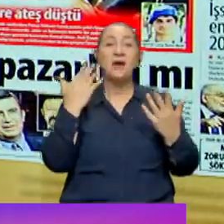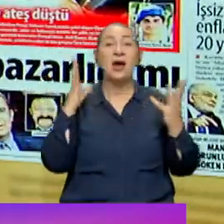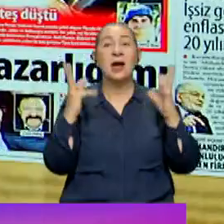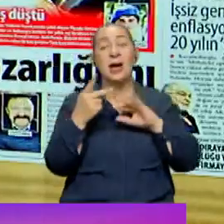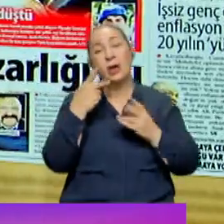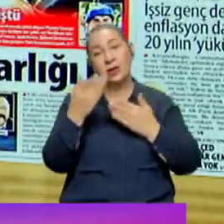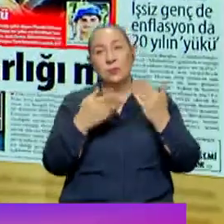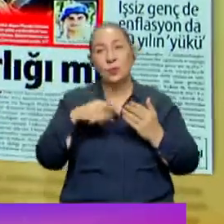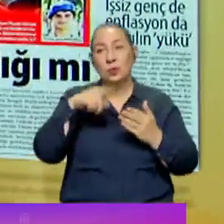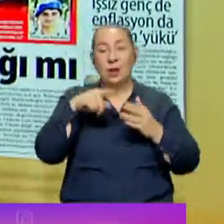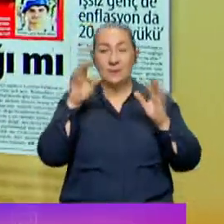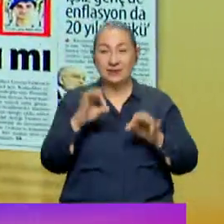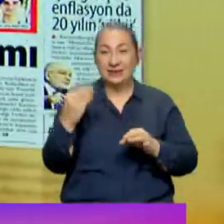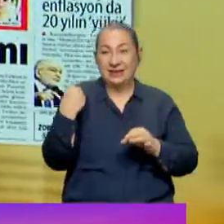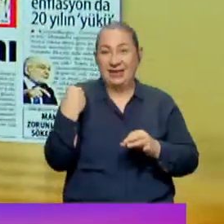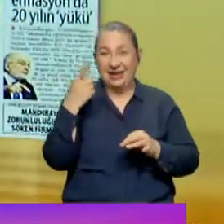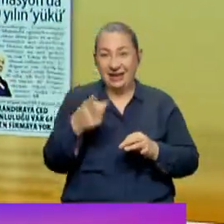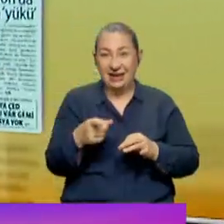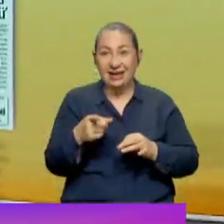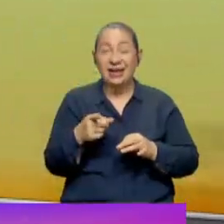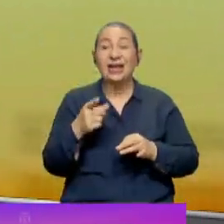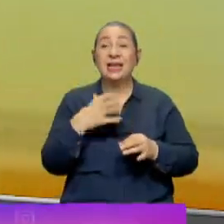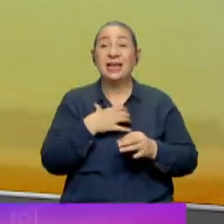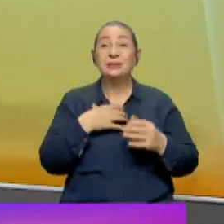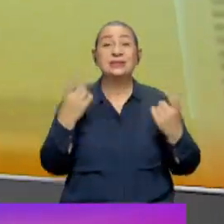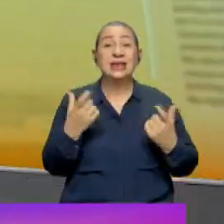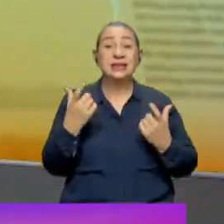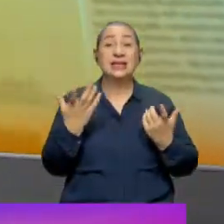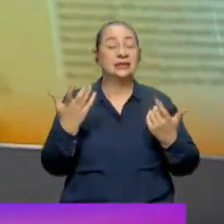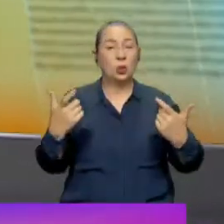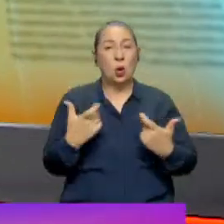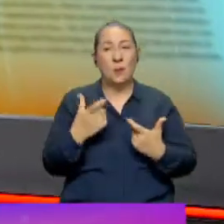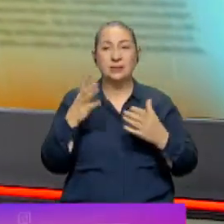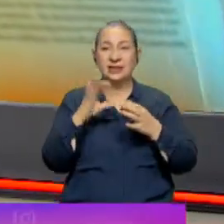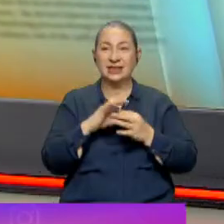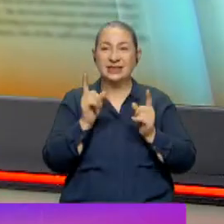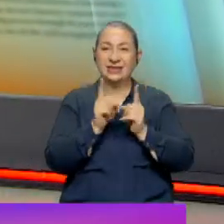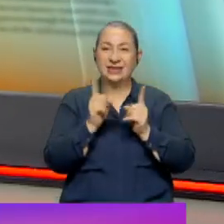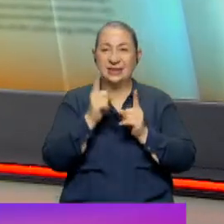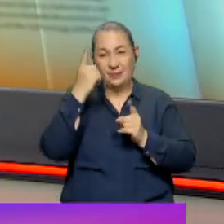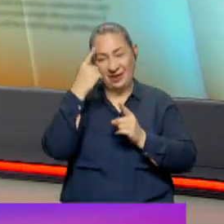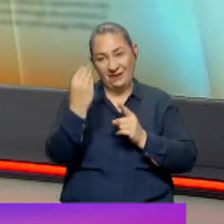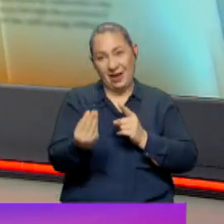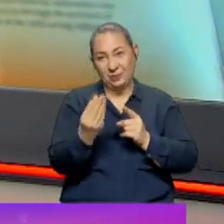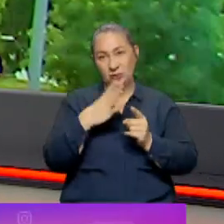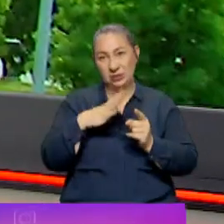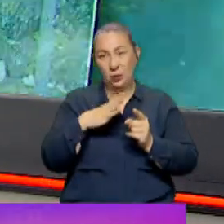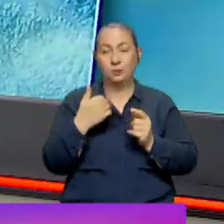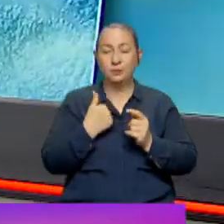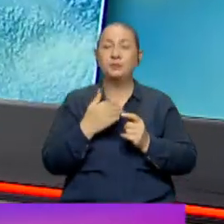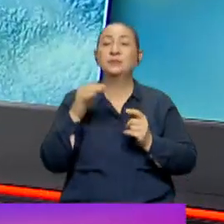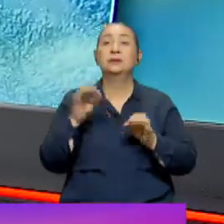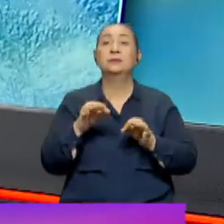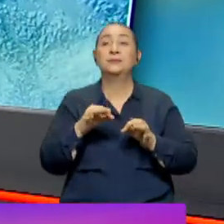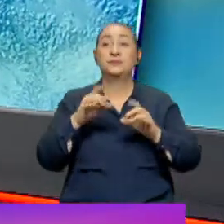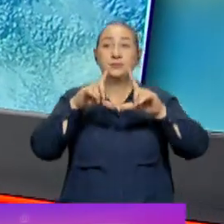durumundan bahsedelim güne başladığımız saatler itibariyle. Kendimizi nerede, nasıl korumamız gerektiği ile ilgili kısa kısa bir bilgi verelim istiyorum.